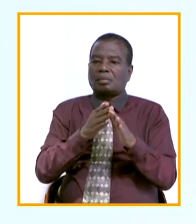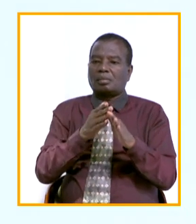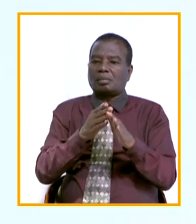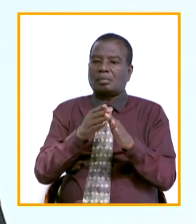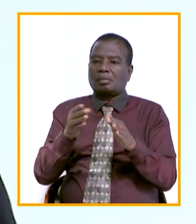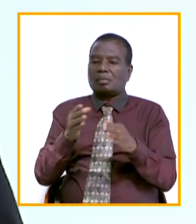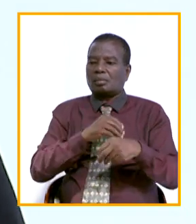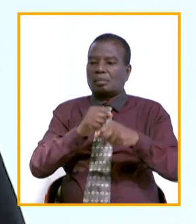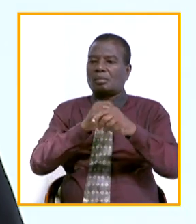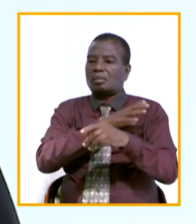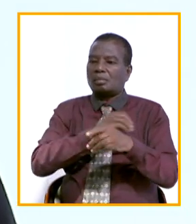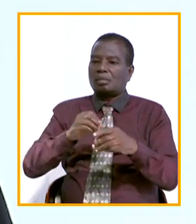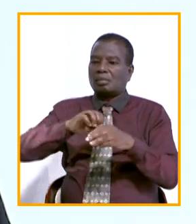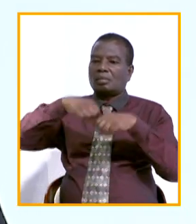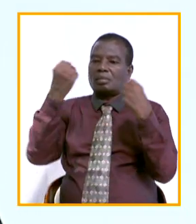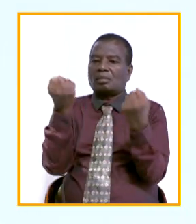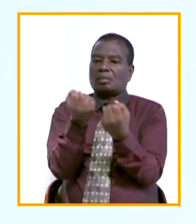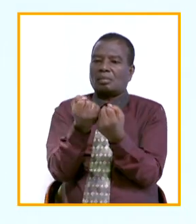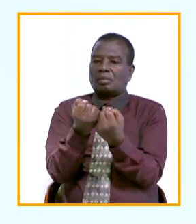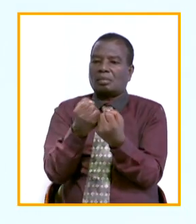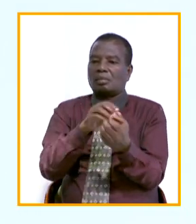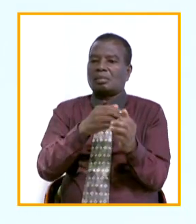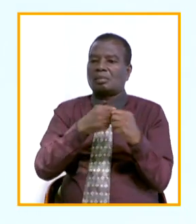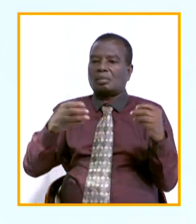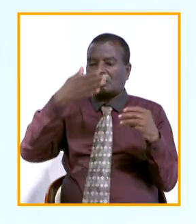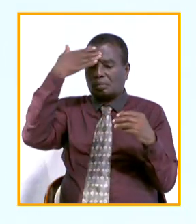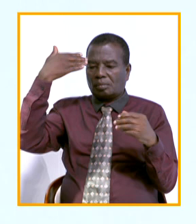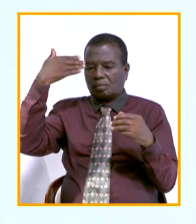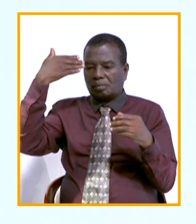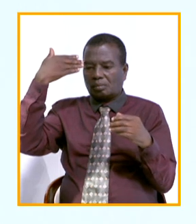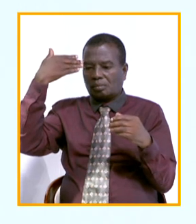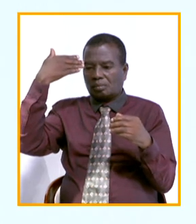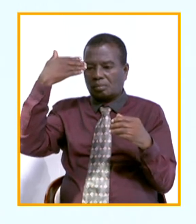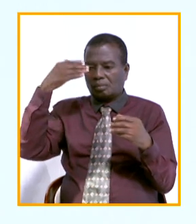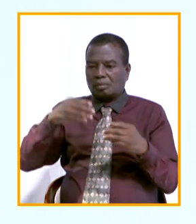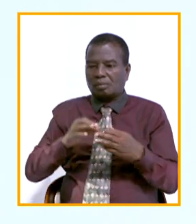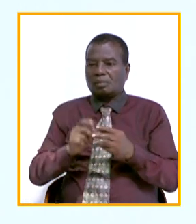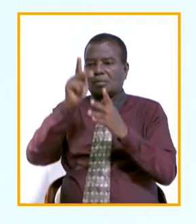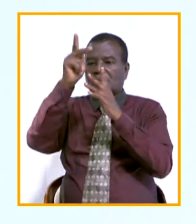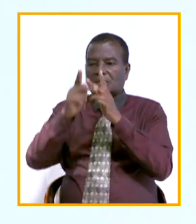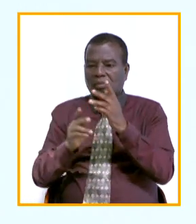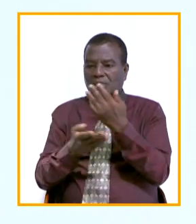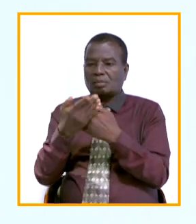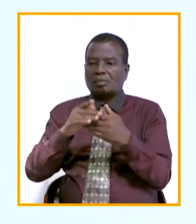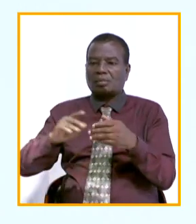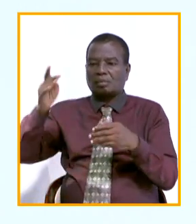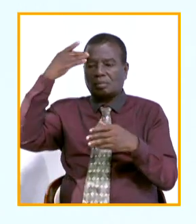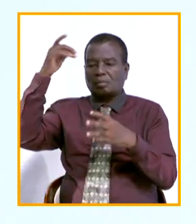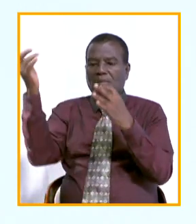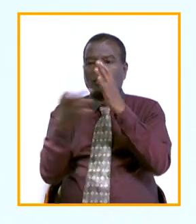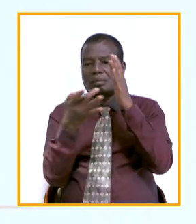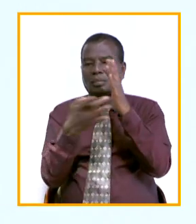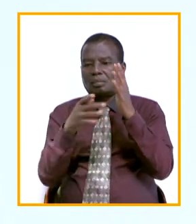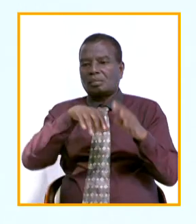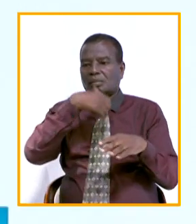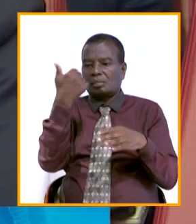les sauvegardes environnementales et sociales, sans oublier bien sûr l'appropriation des projets par les ministères techniques.